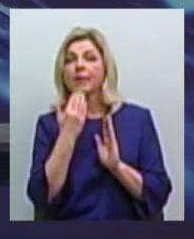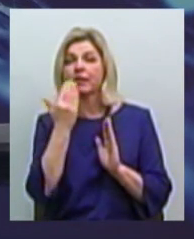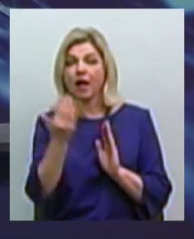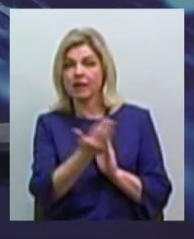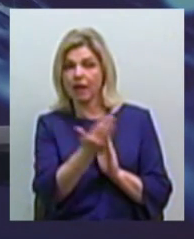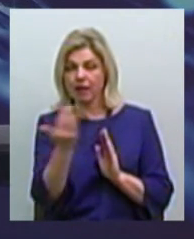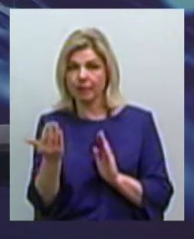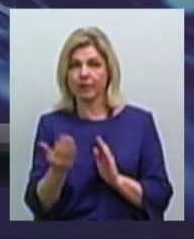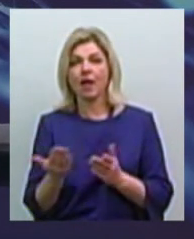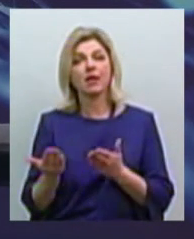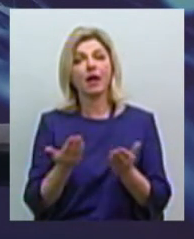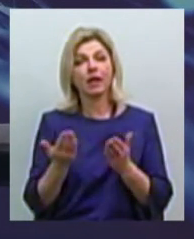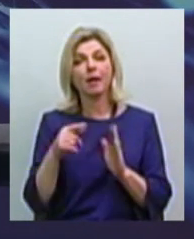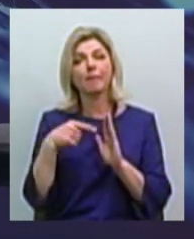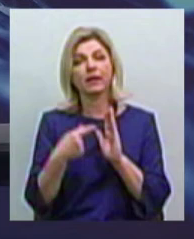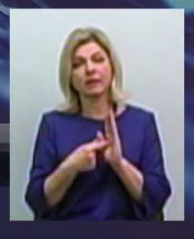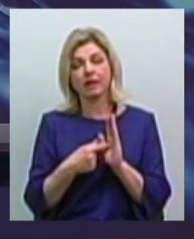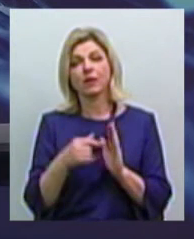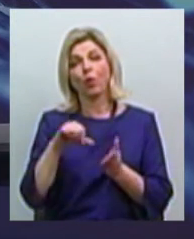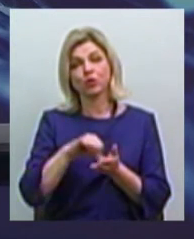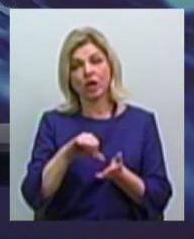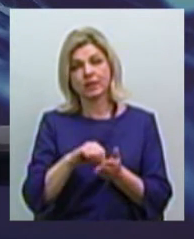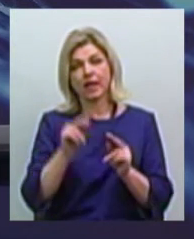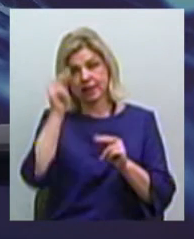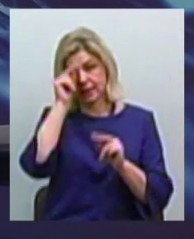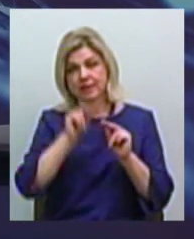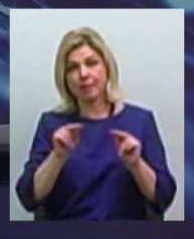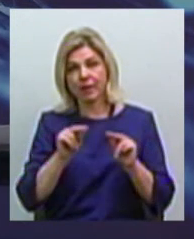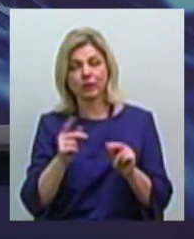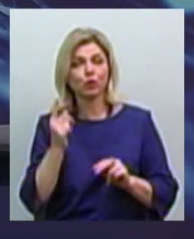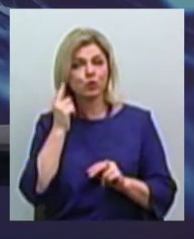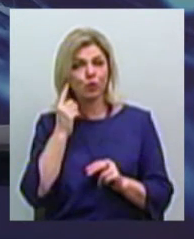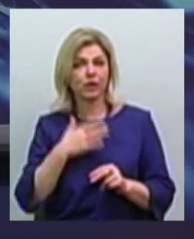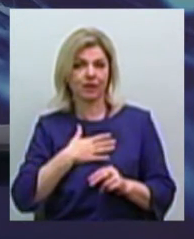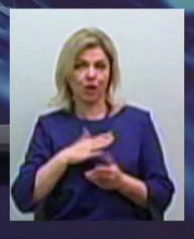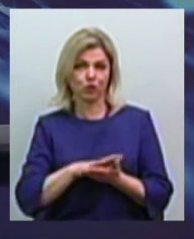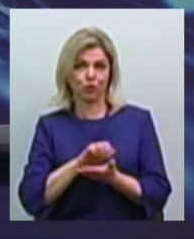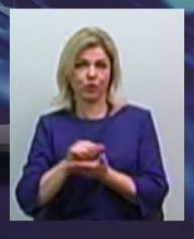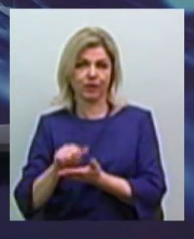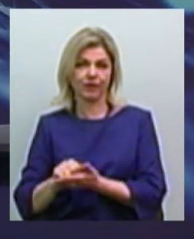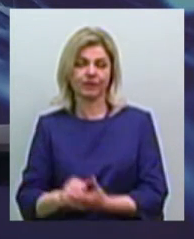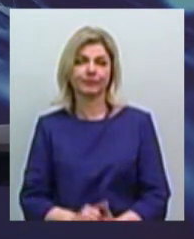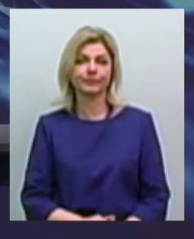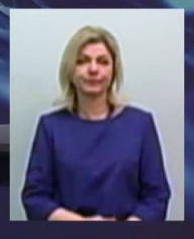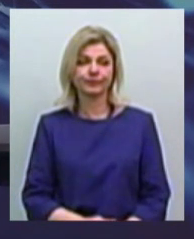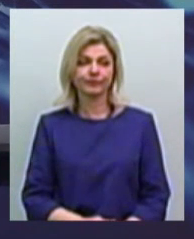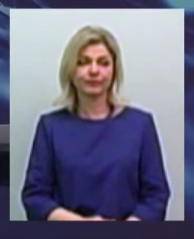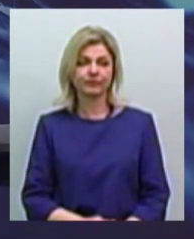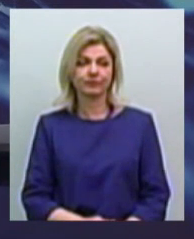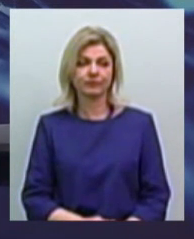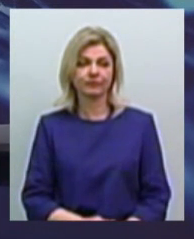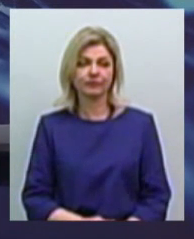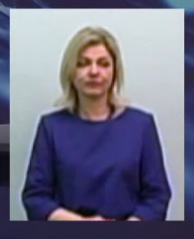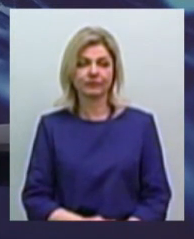питання. Які питання ставили учаснику семінару, почули кореспонденти зі служби новин Олександр Гордієнко